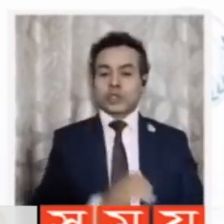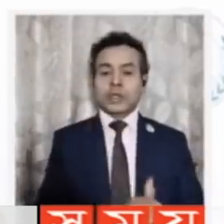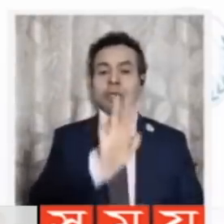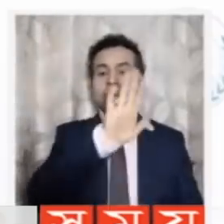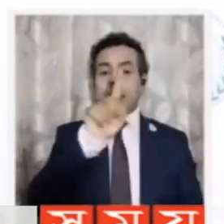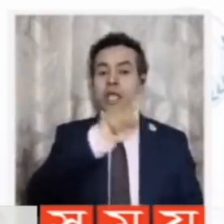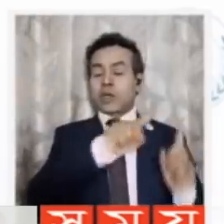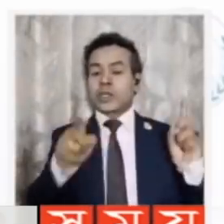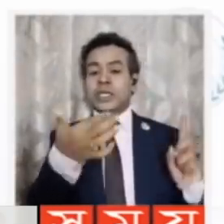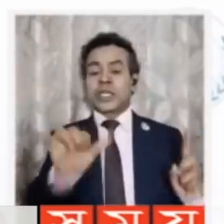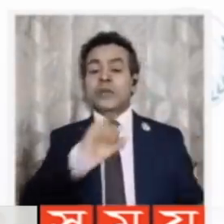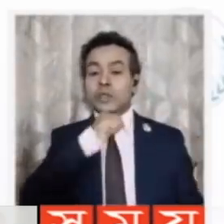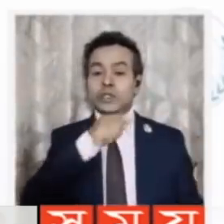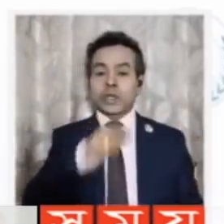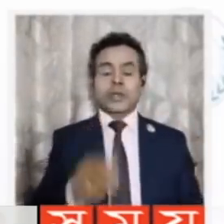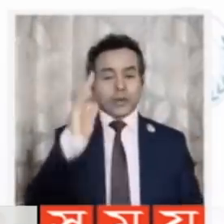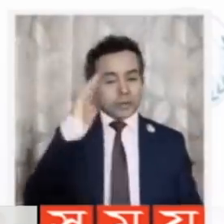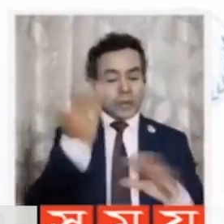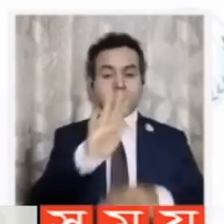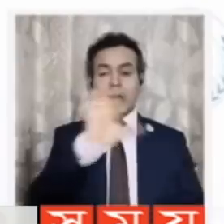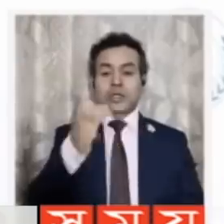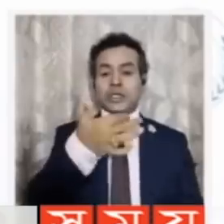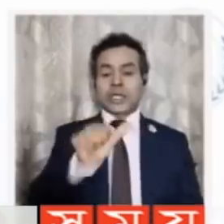51 থেকে 60 বছরের মধ্যে 560 জন এবং